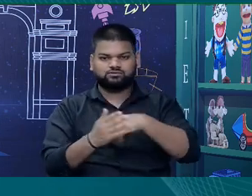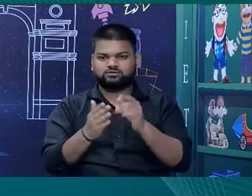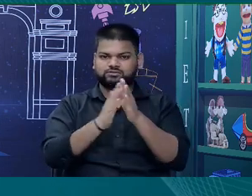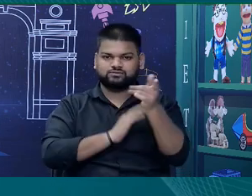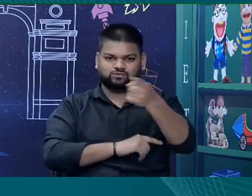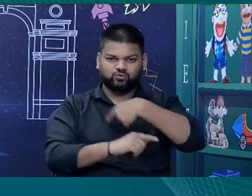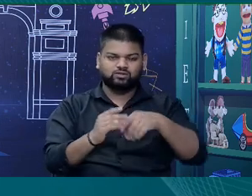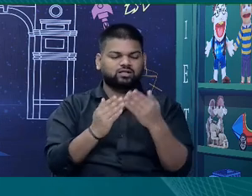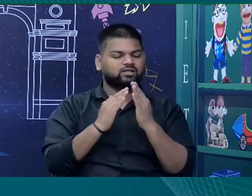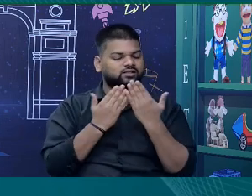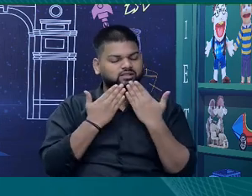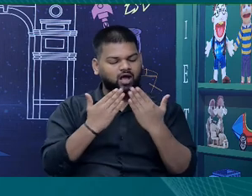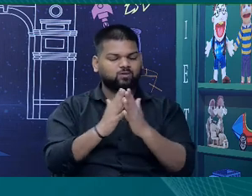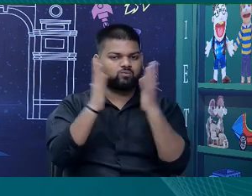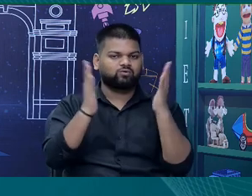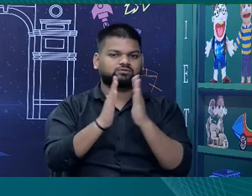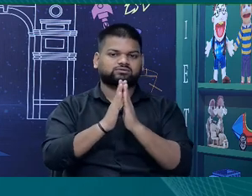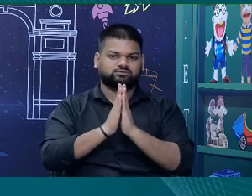के साथ धन्यवाद